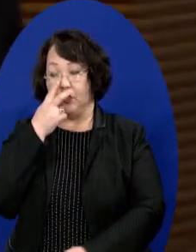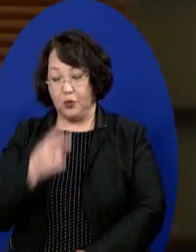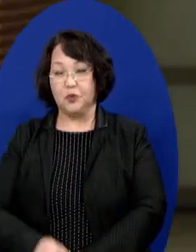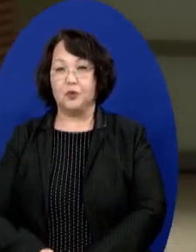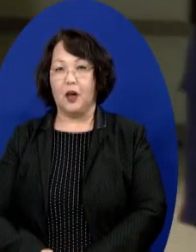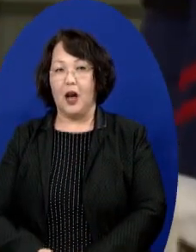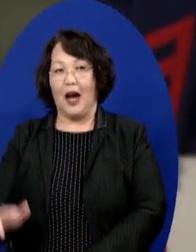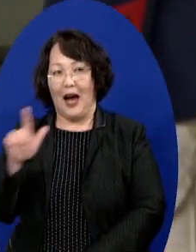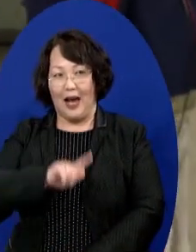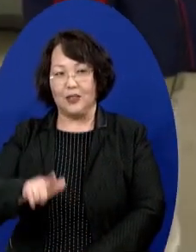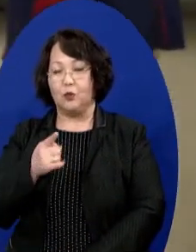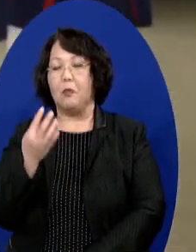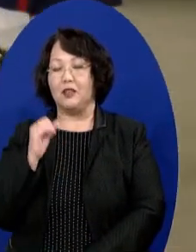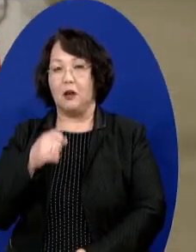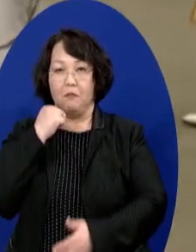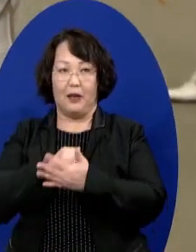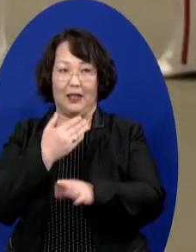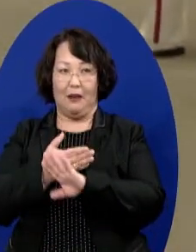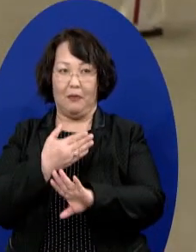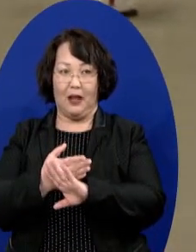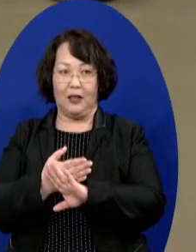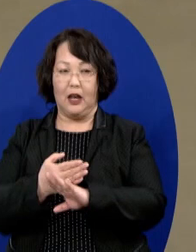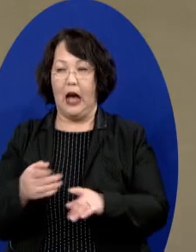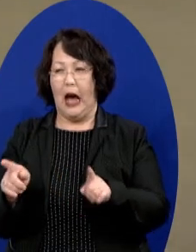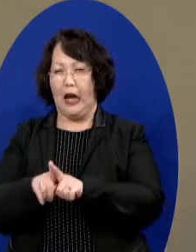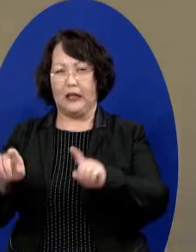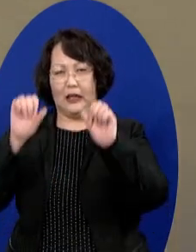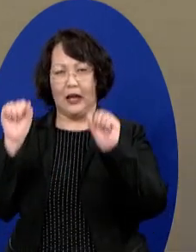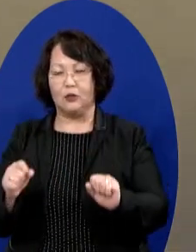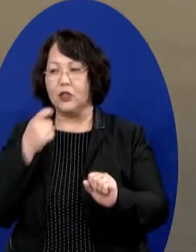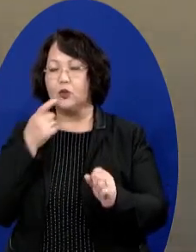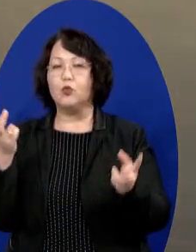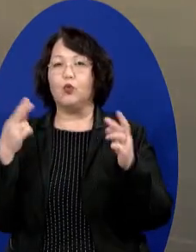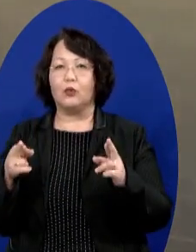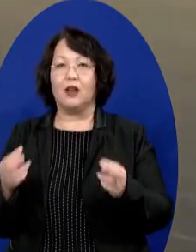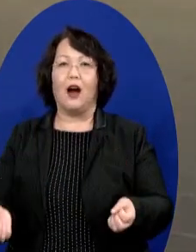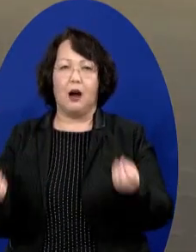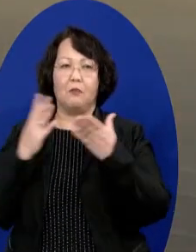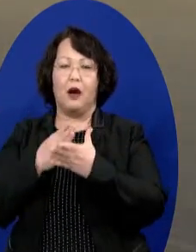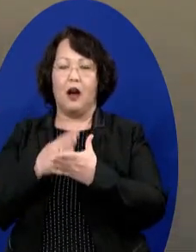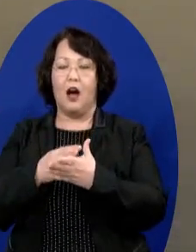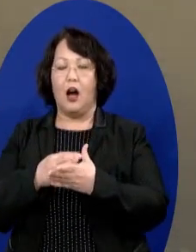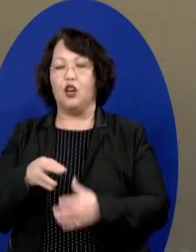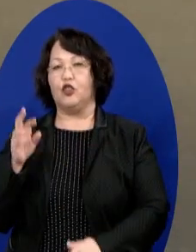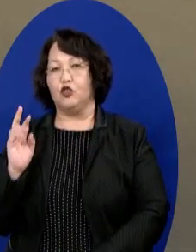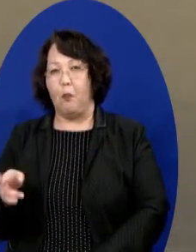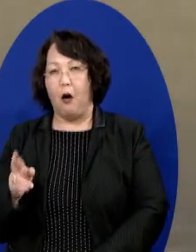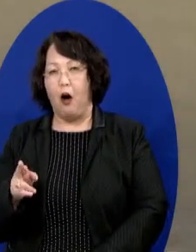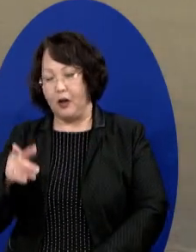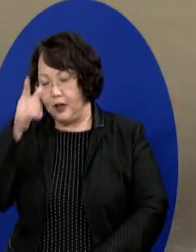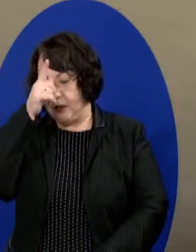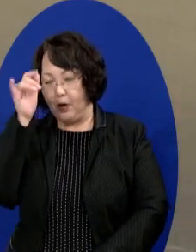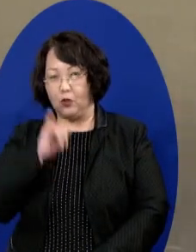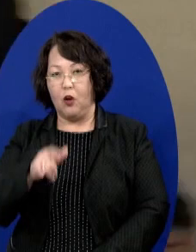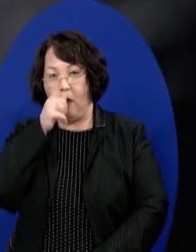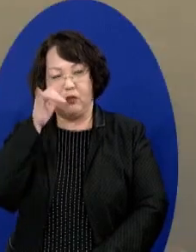нар геополитик батлан хамгаалахын хувьд бол ижил төстэй хүндрэлтэй нөхцөл байдалд орсон. Өөрөөр хэлбэл Токио Берлиний аль аль нь Оросыг